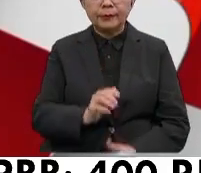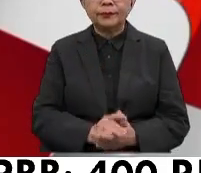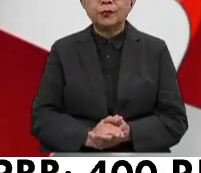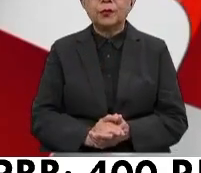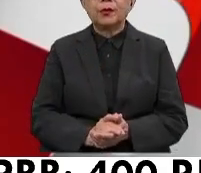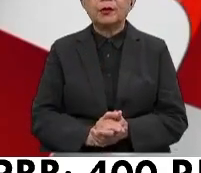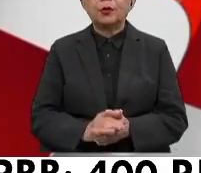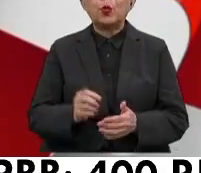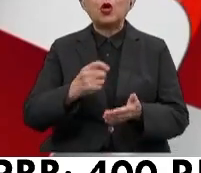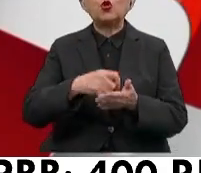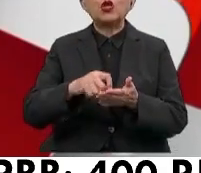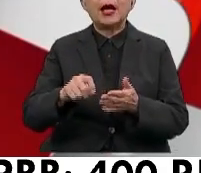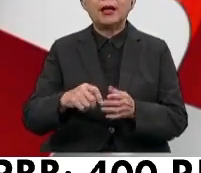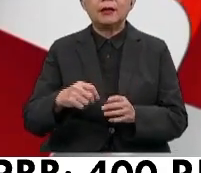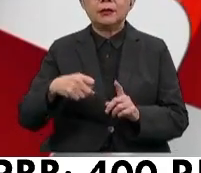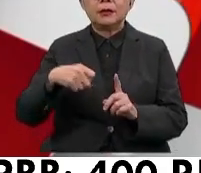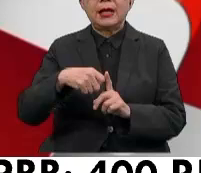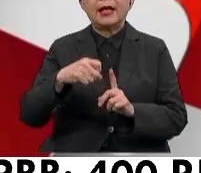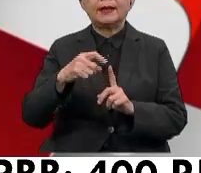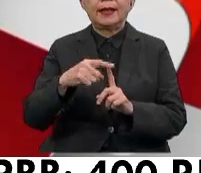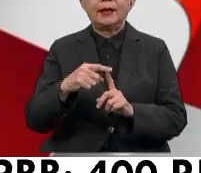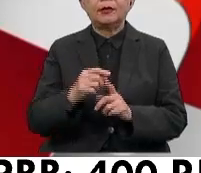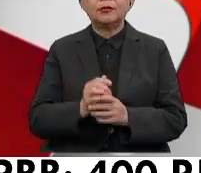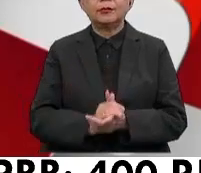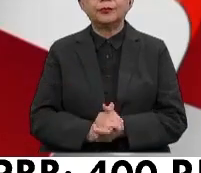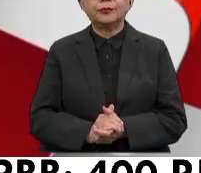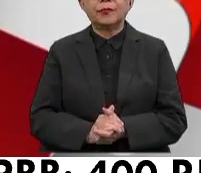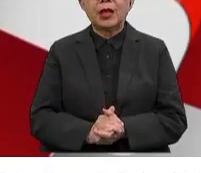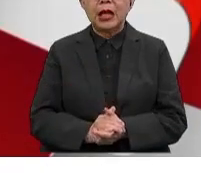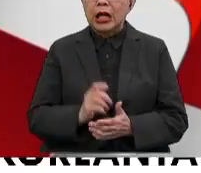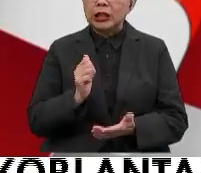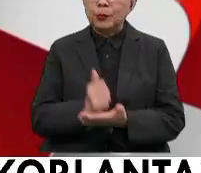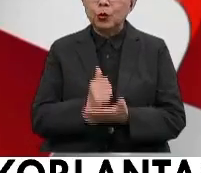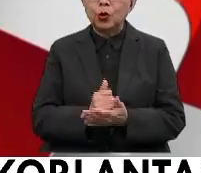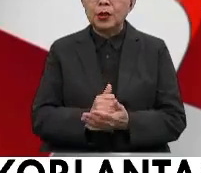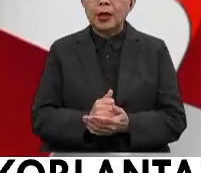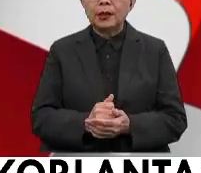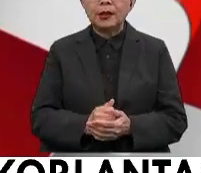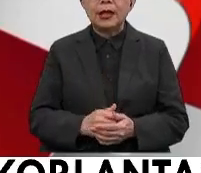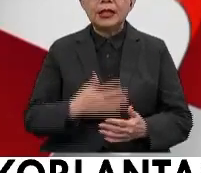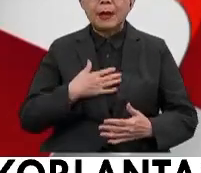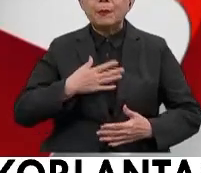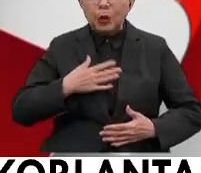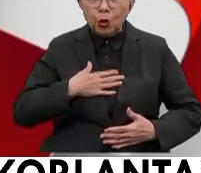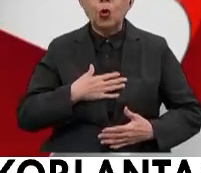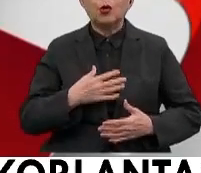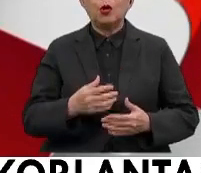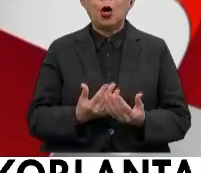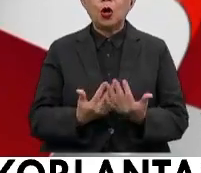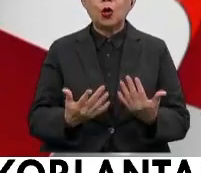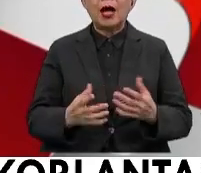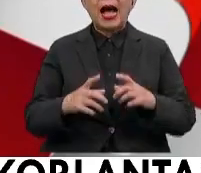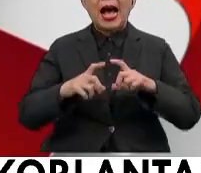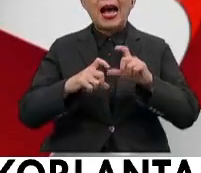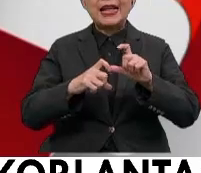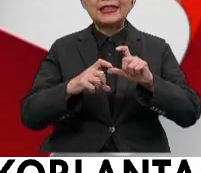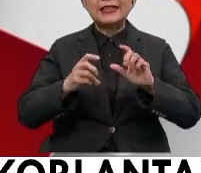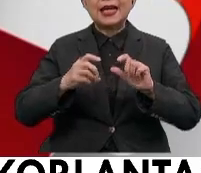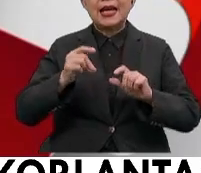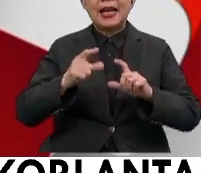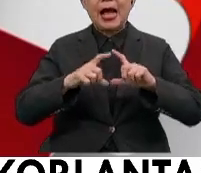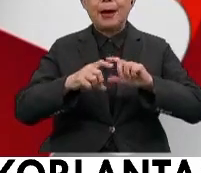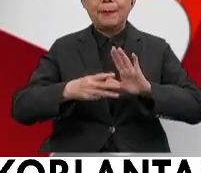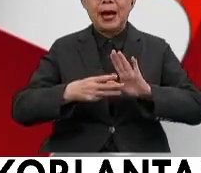uang kuliah tunggal. Seharusnya sebenarnya pertanyaan kedua, kami sangat membutuhkan Pak asrama.